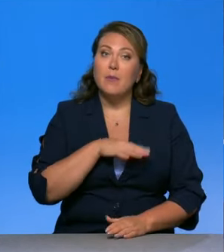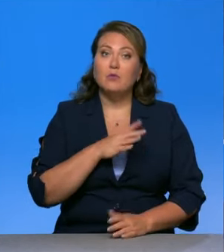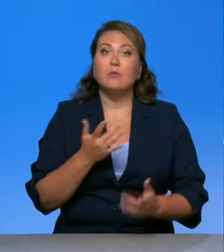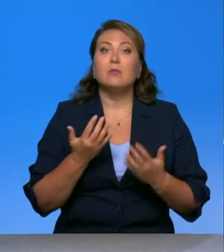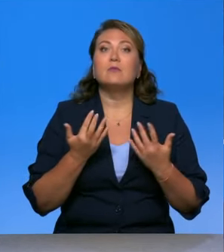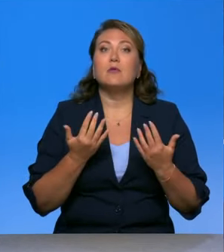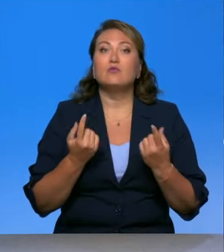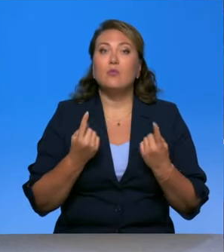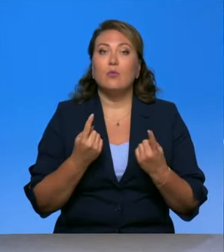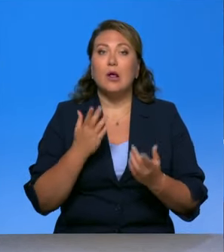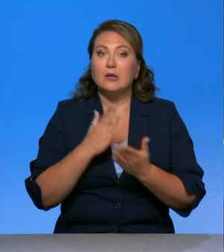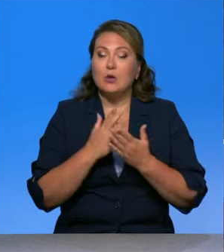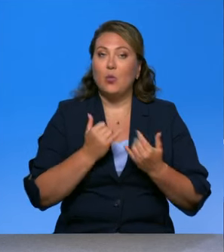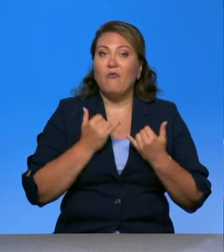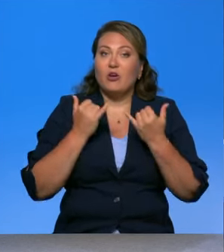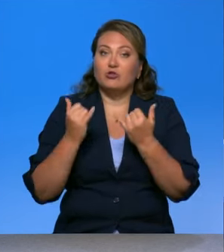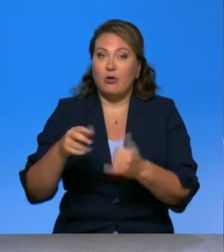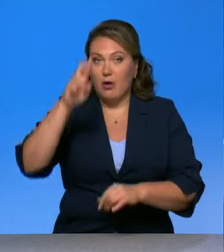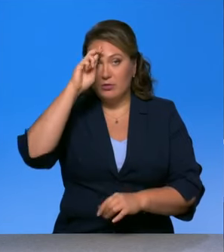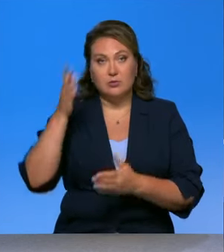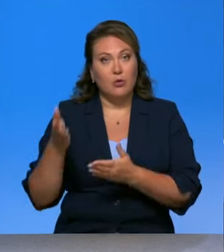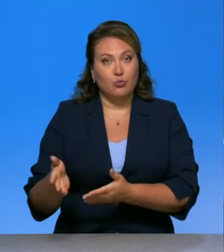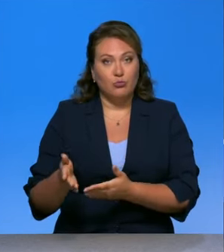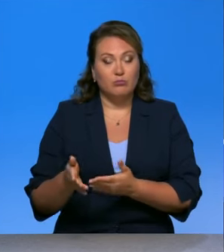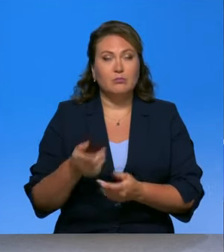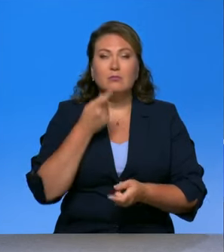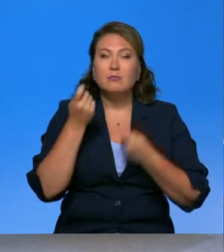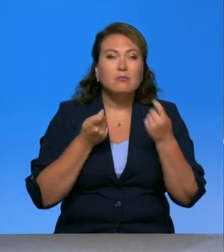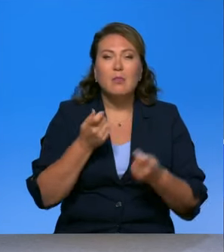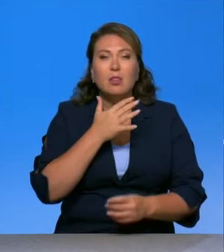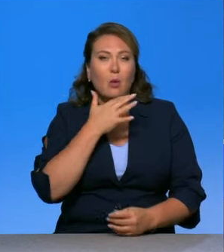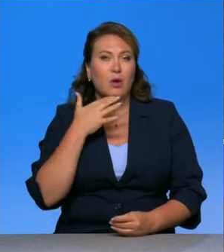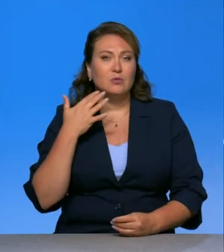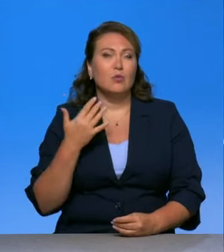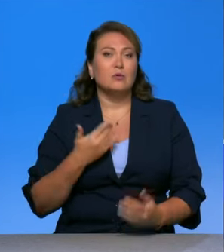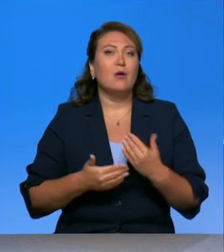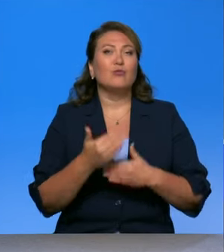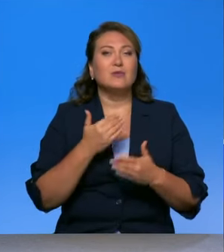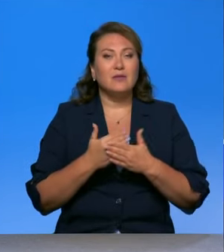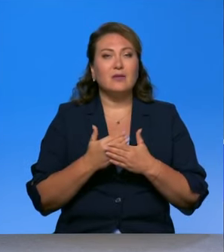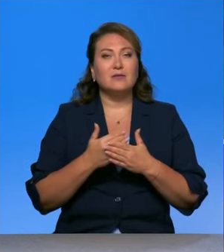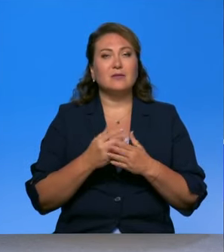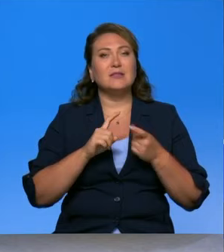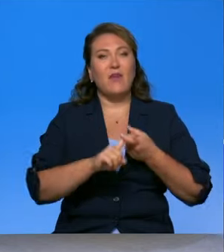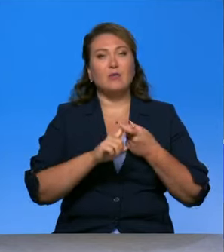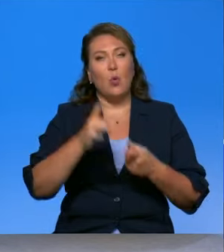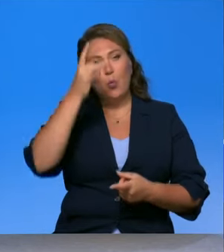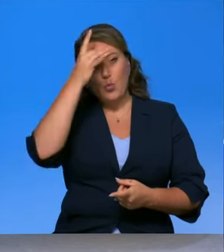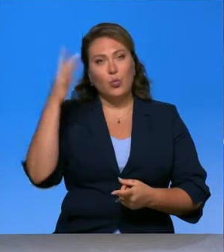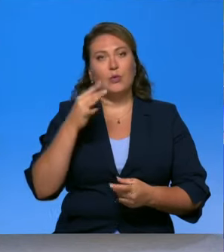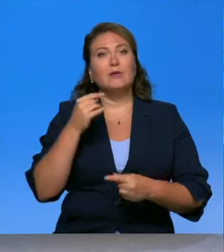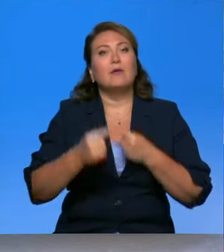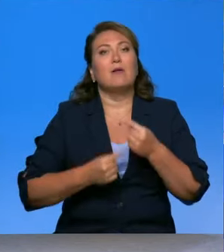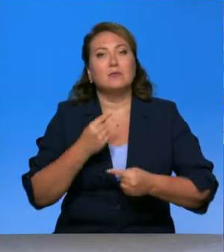насколько есть уважение. Ну, много есть нюансов, которые идут именно исходя из культуры и традиций. А почему вы